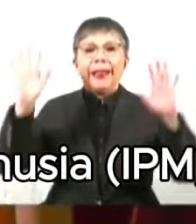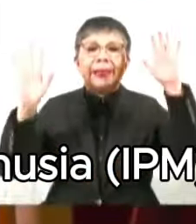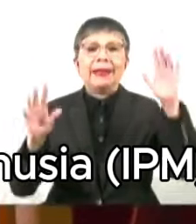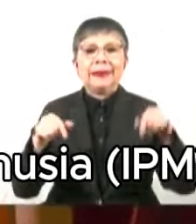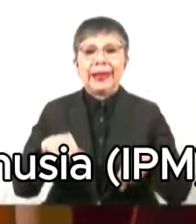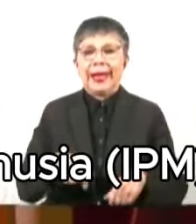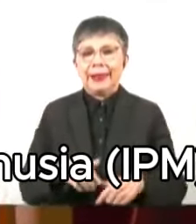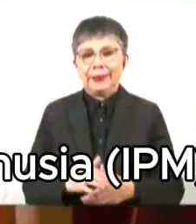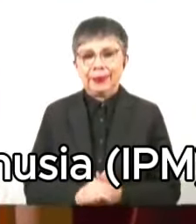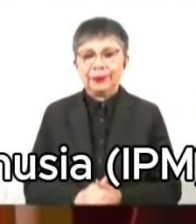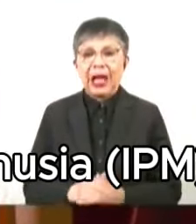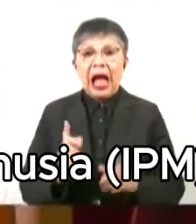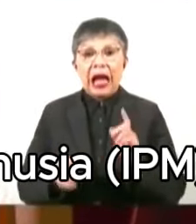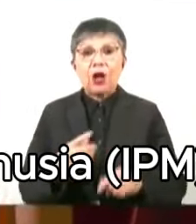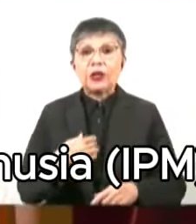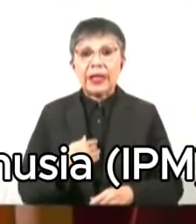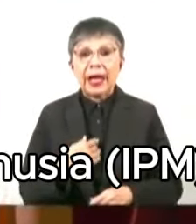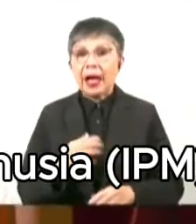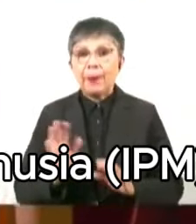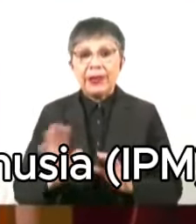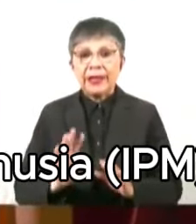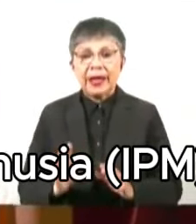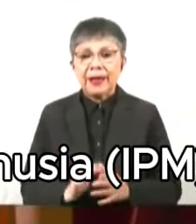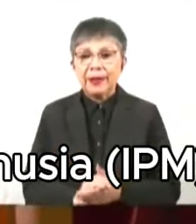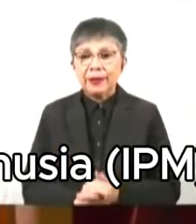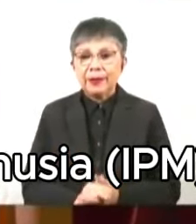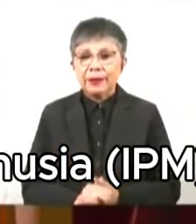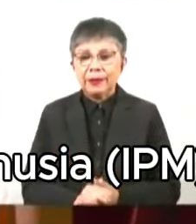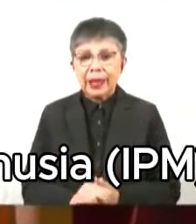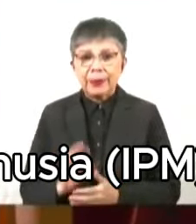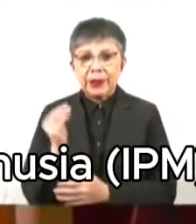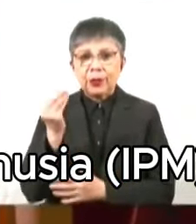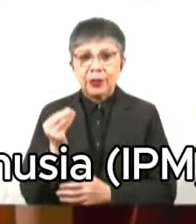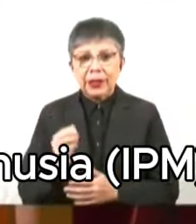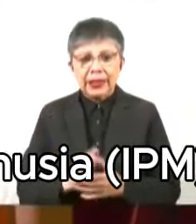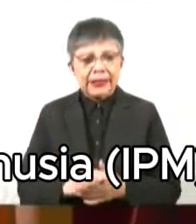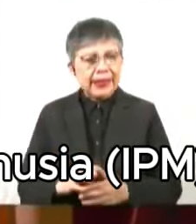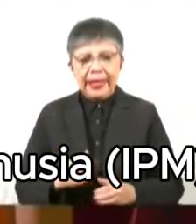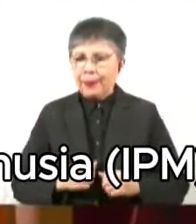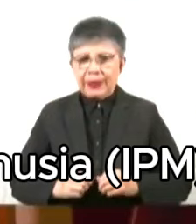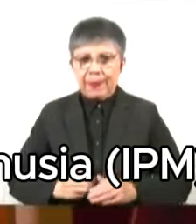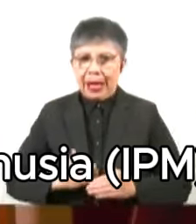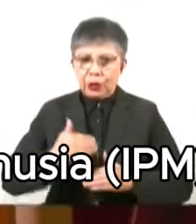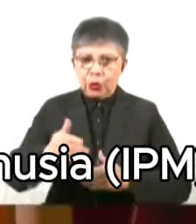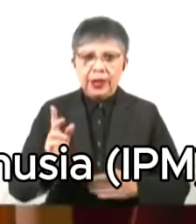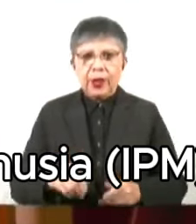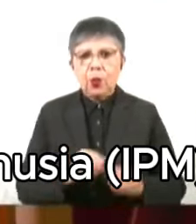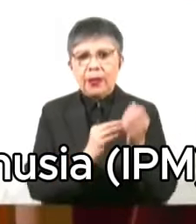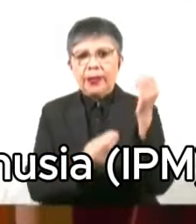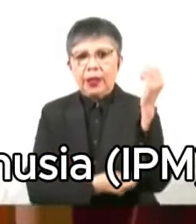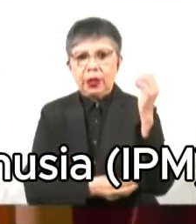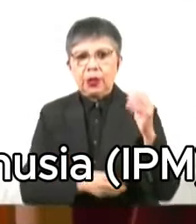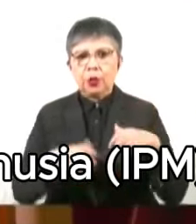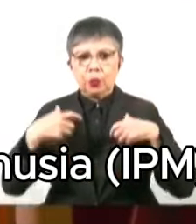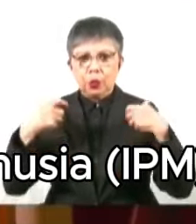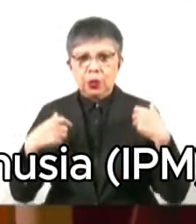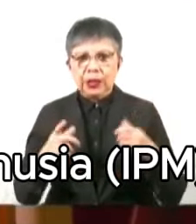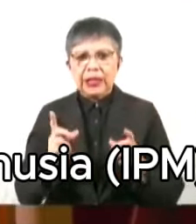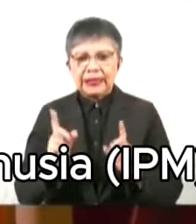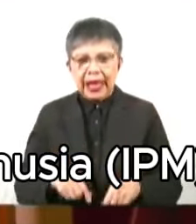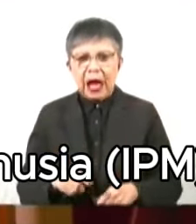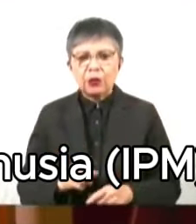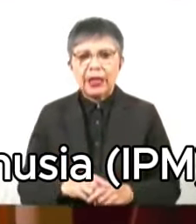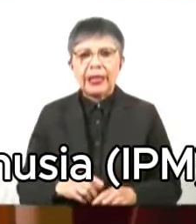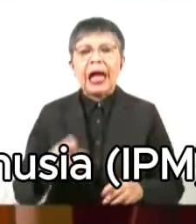Jaka kalau saya gak bisa ngebenain kampung saya Jakarta saya enggak maju jadi wakil gubernur saya harusnya jadi anggota